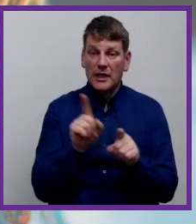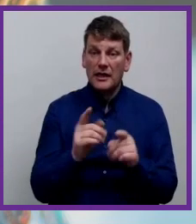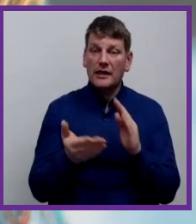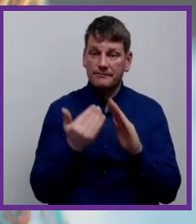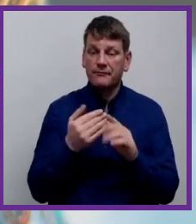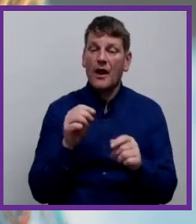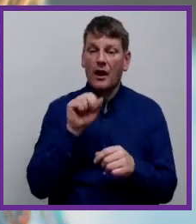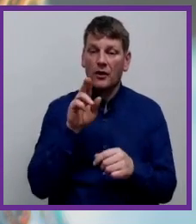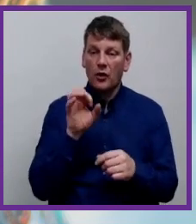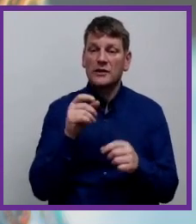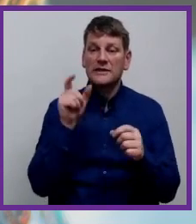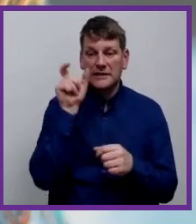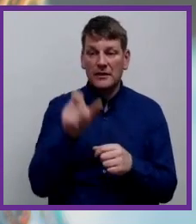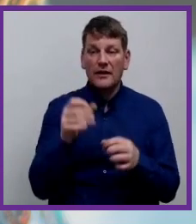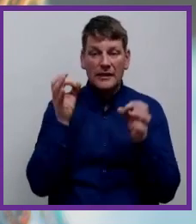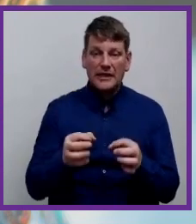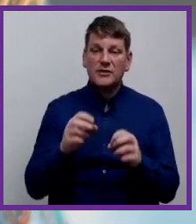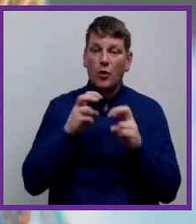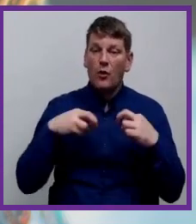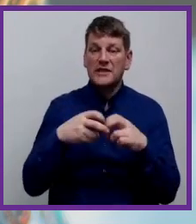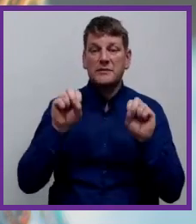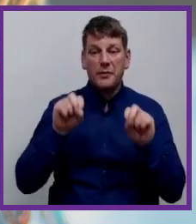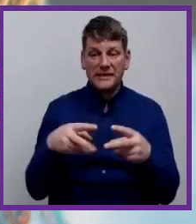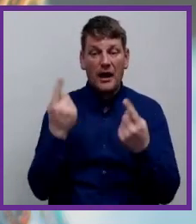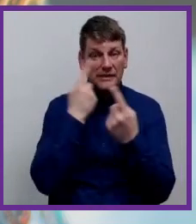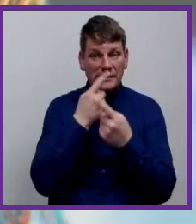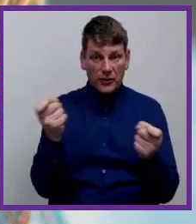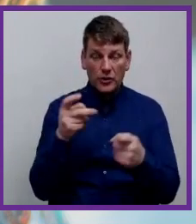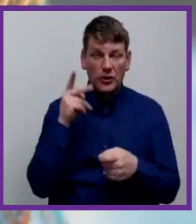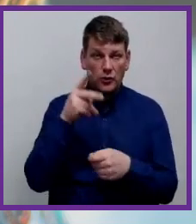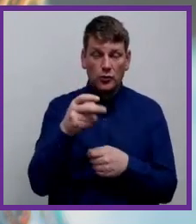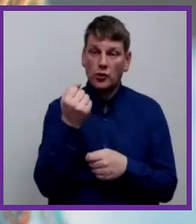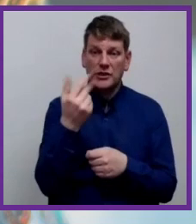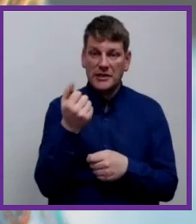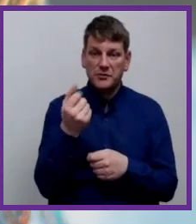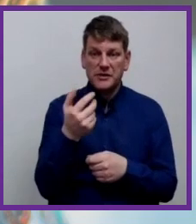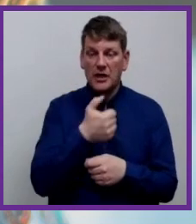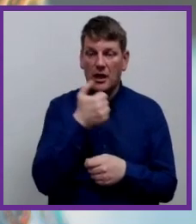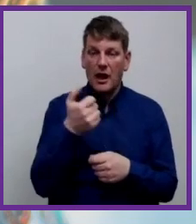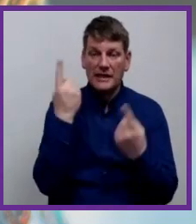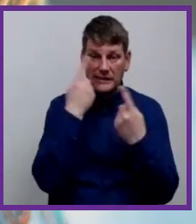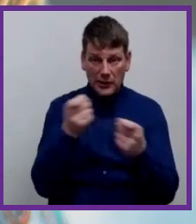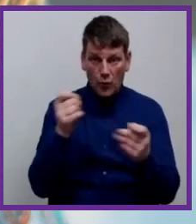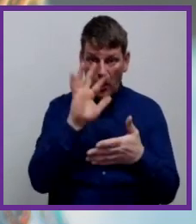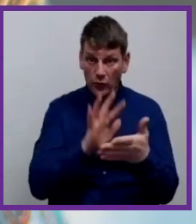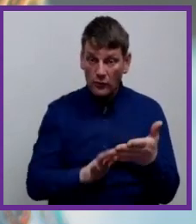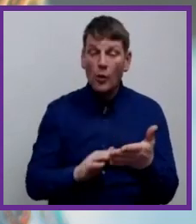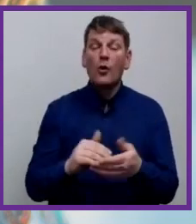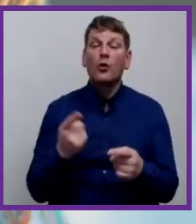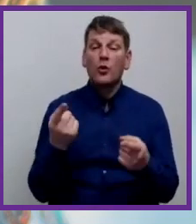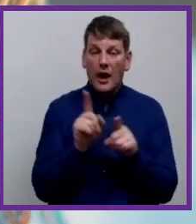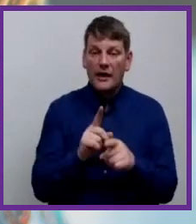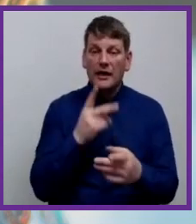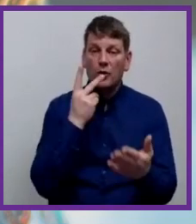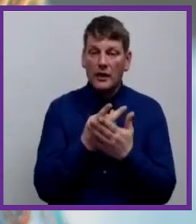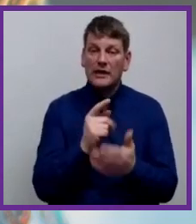ANO cilvēktiesību komisijas speciālās ziņotājas 2013. Gada ziņojumu, kur arī ir norādīts,